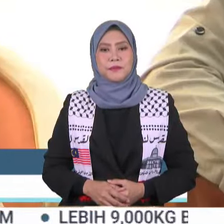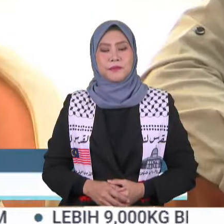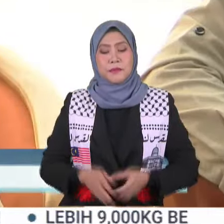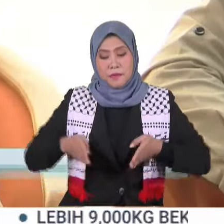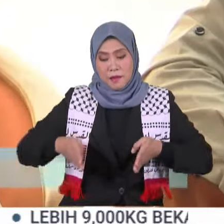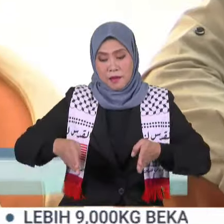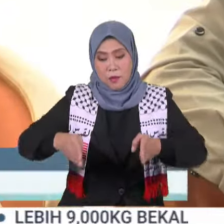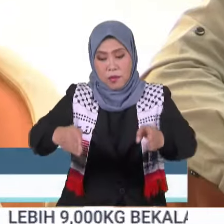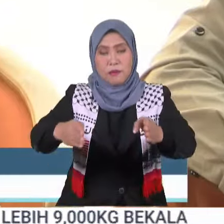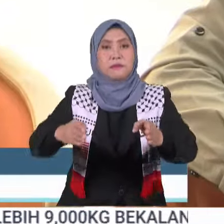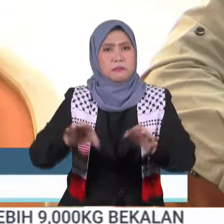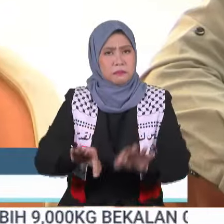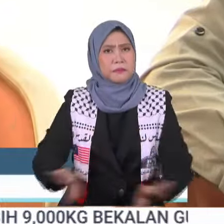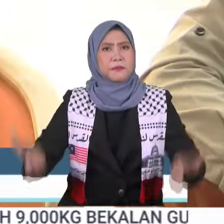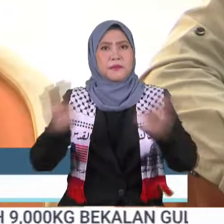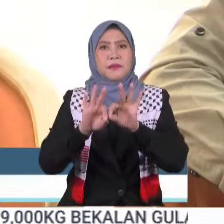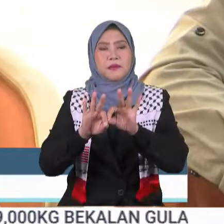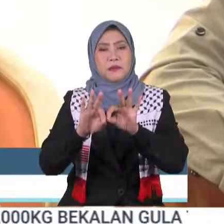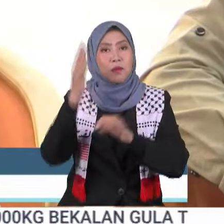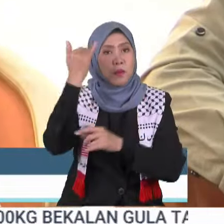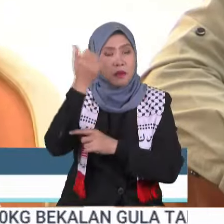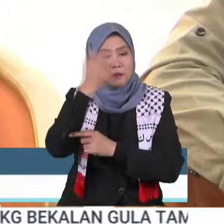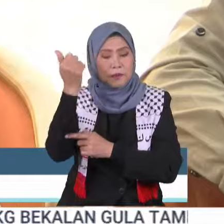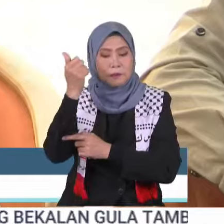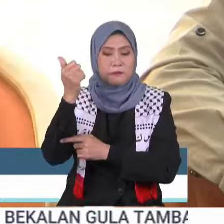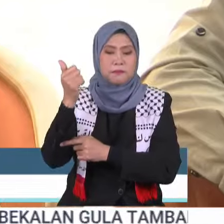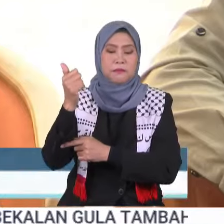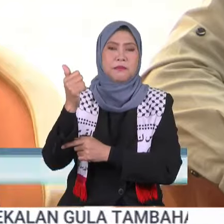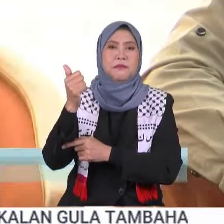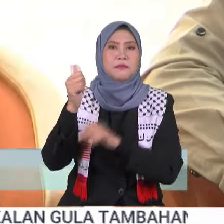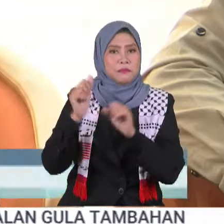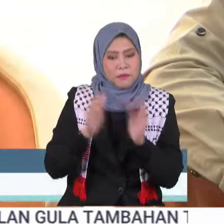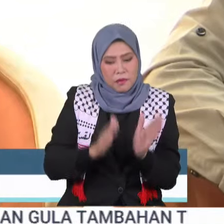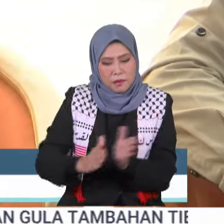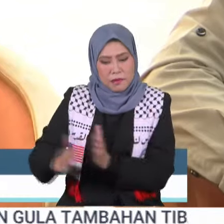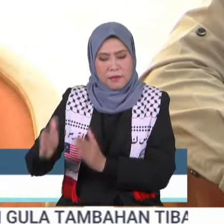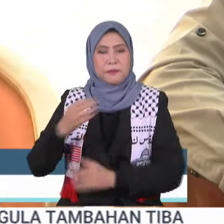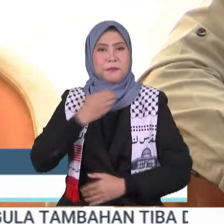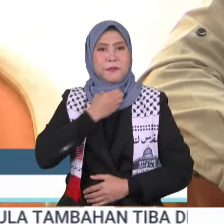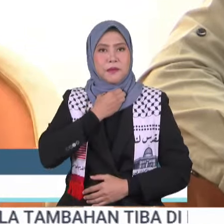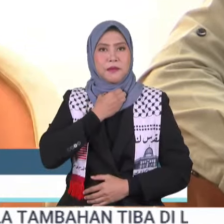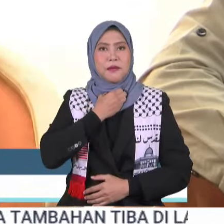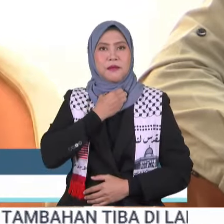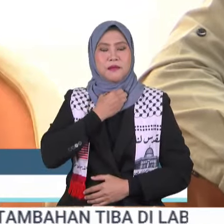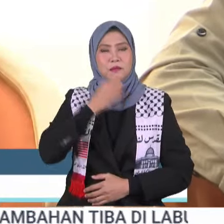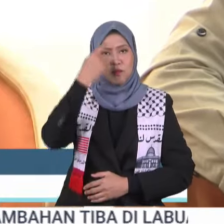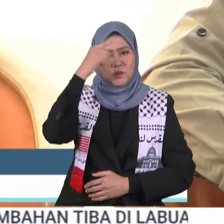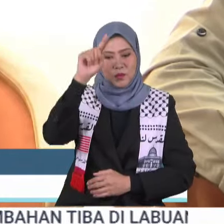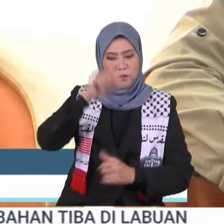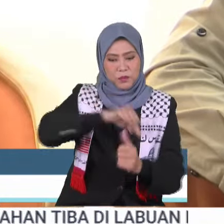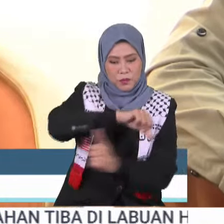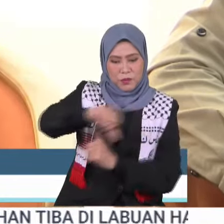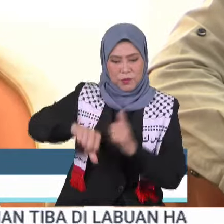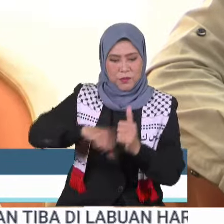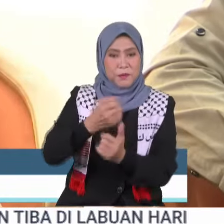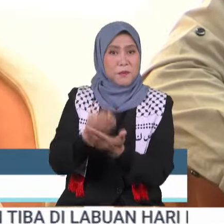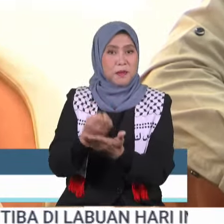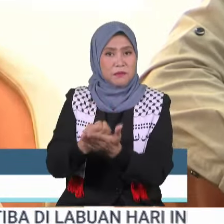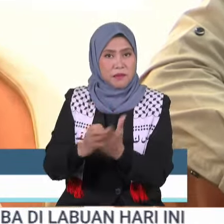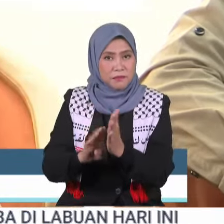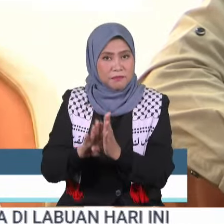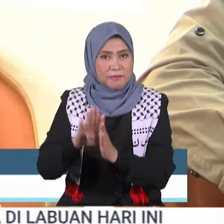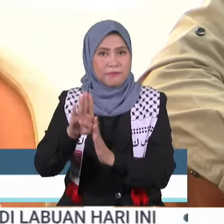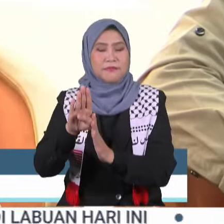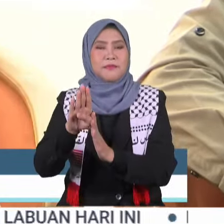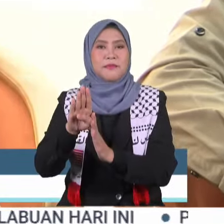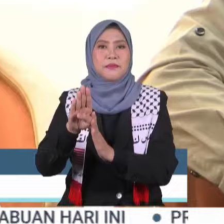Laluan ini juga penting kerana menjadi pemangkin kepada perancangan Perak dalam memacu pertumbuhan sosioekonomi